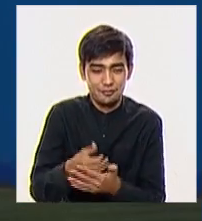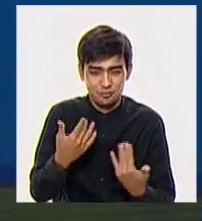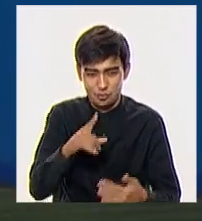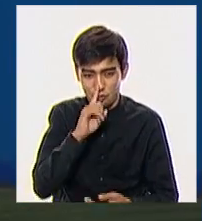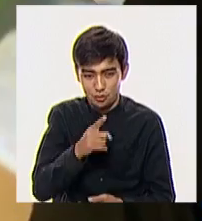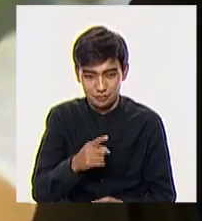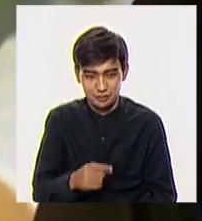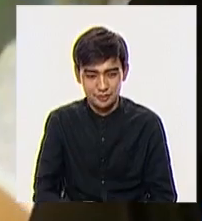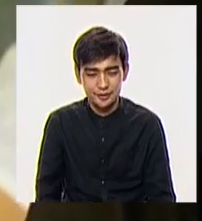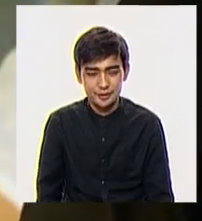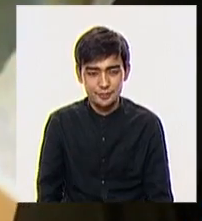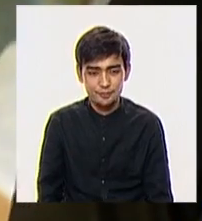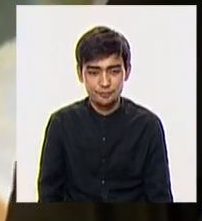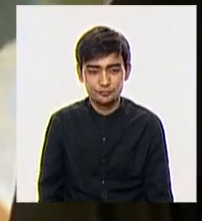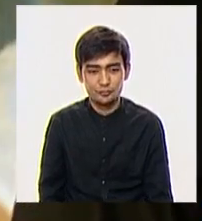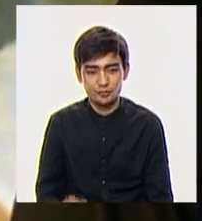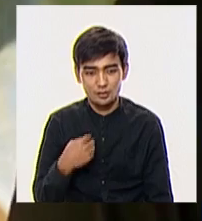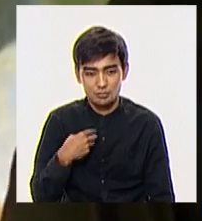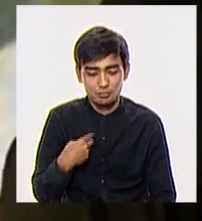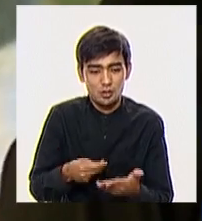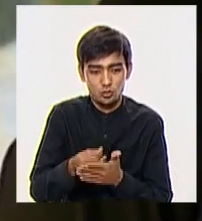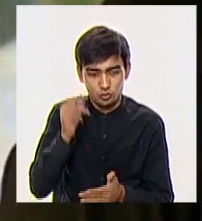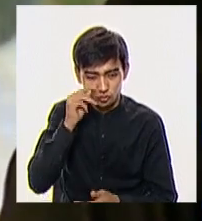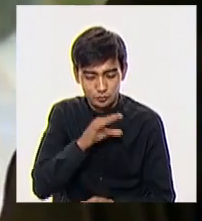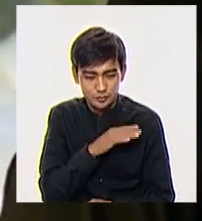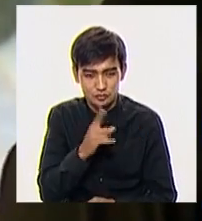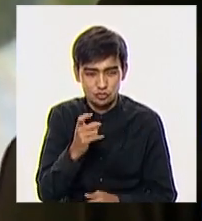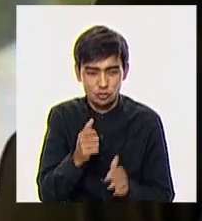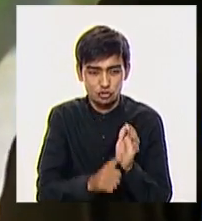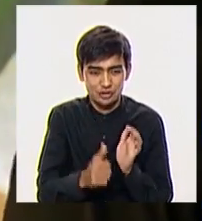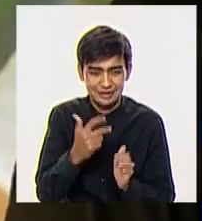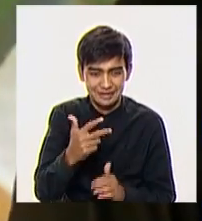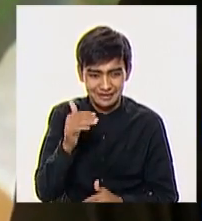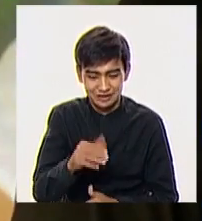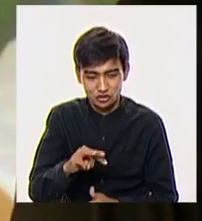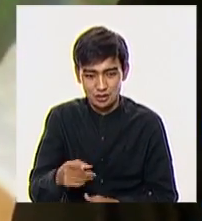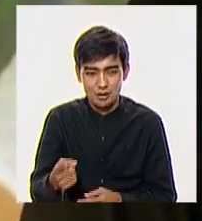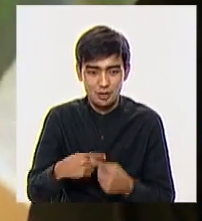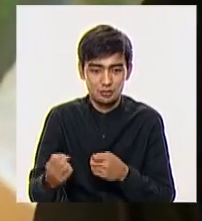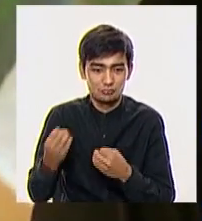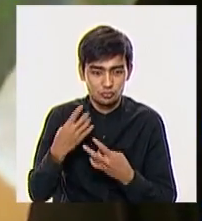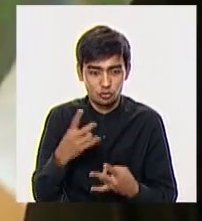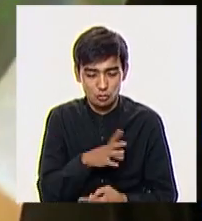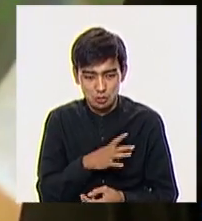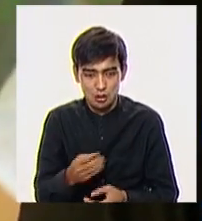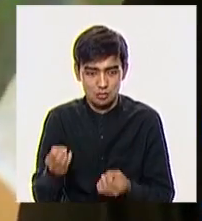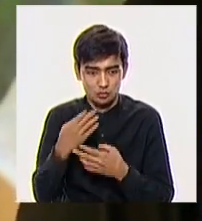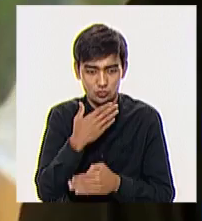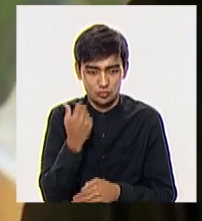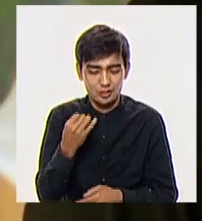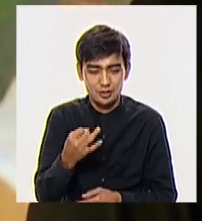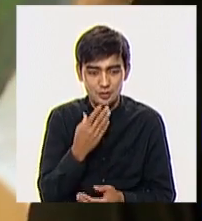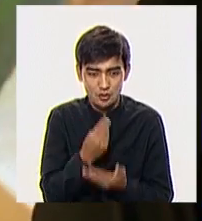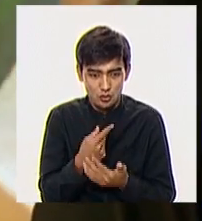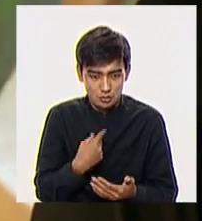да бар екен. Платное отделениеде оқыдық. 163 мың теңге қайтару керек болған, әлі қайтарған жоқ.